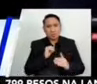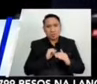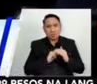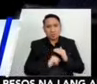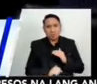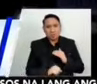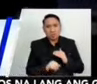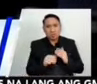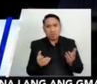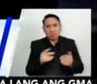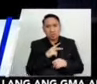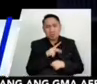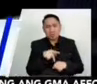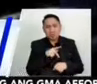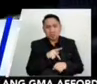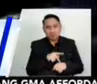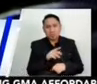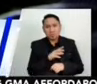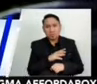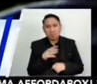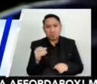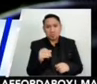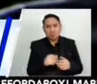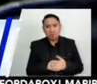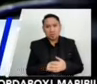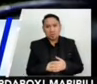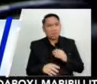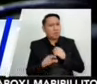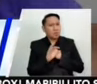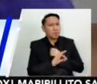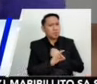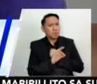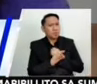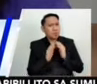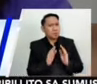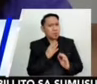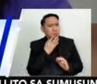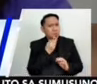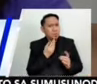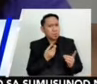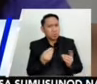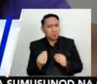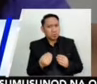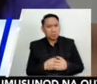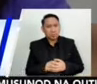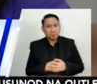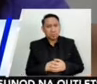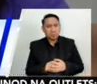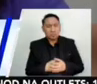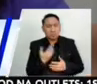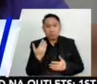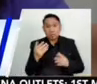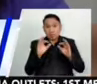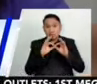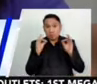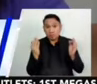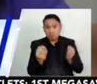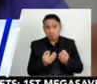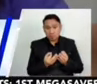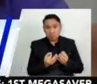at pa raw kayang dayuhan ang Nakagawa rin nito nakita natin isang pamilya nakakuha apat na late